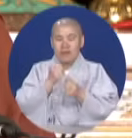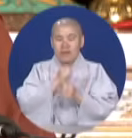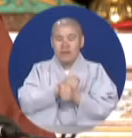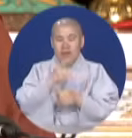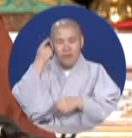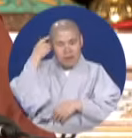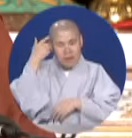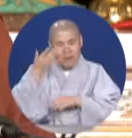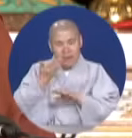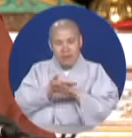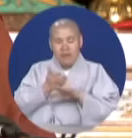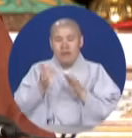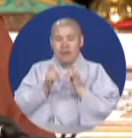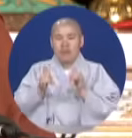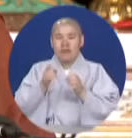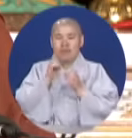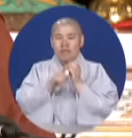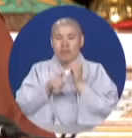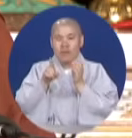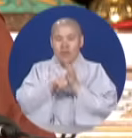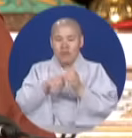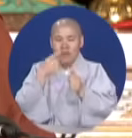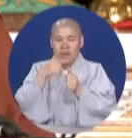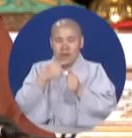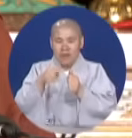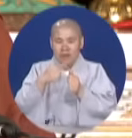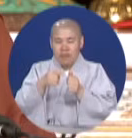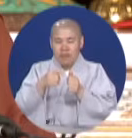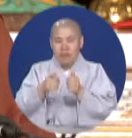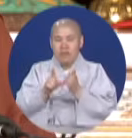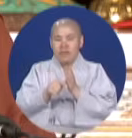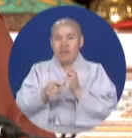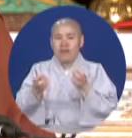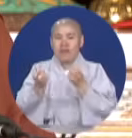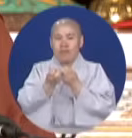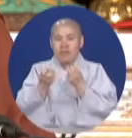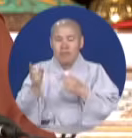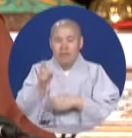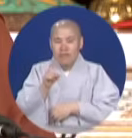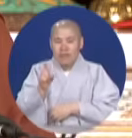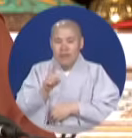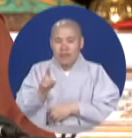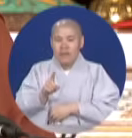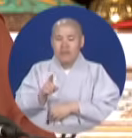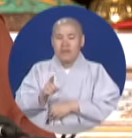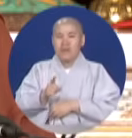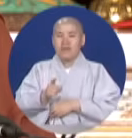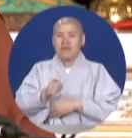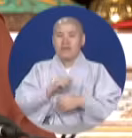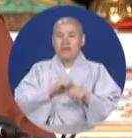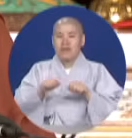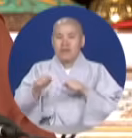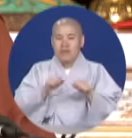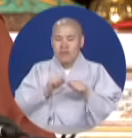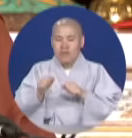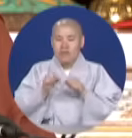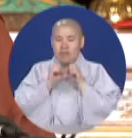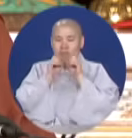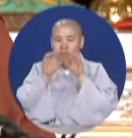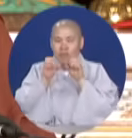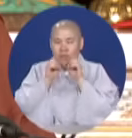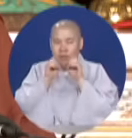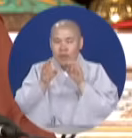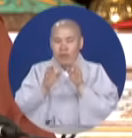사람에게 불교를 알려줄 때 뭐 어떻게 할까, 이게 전부 실천학이고